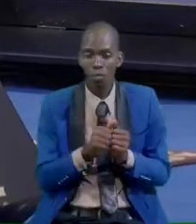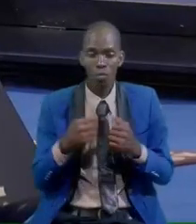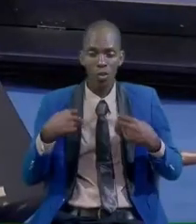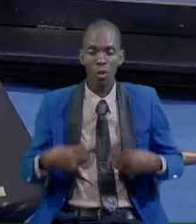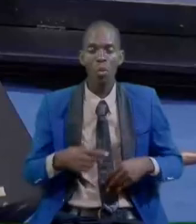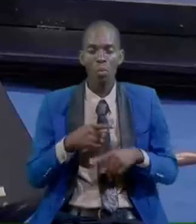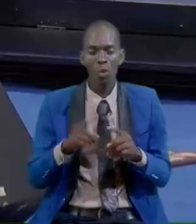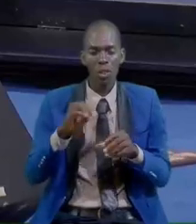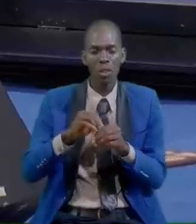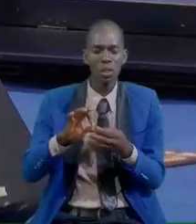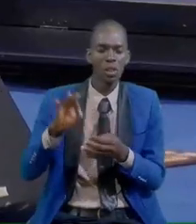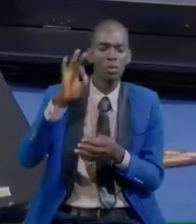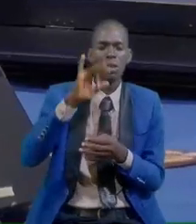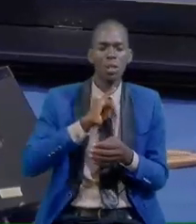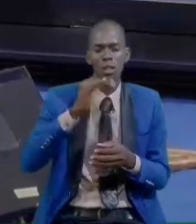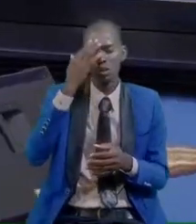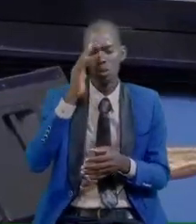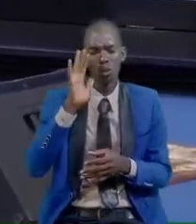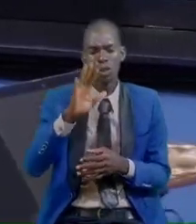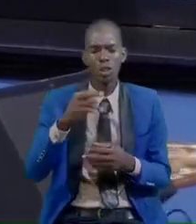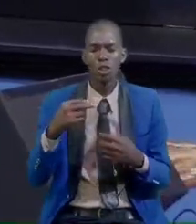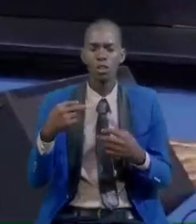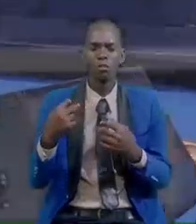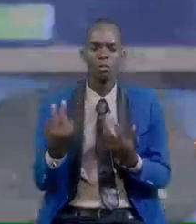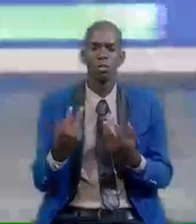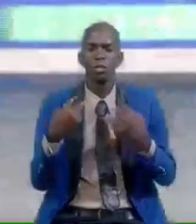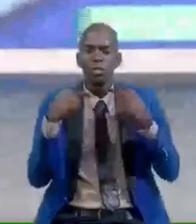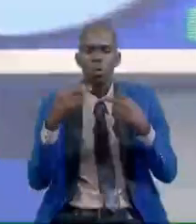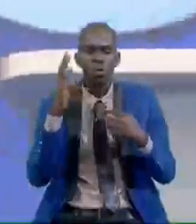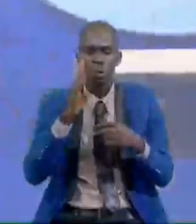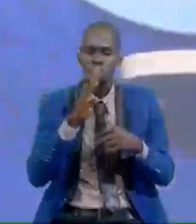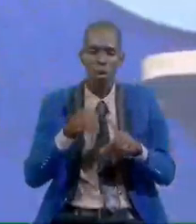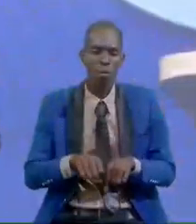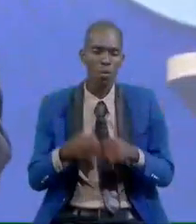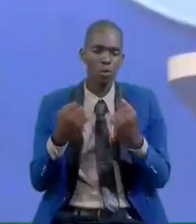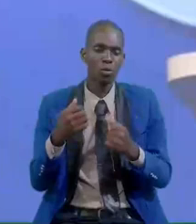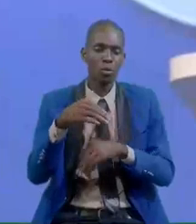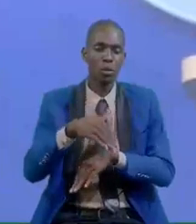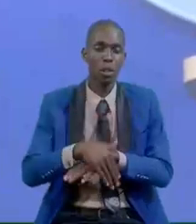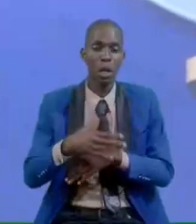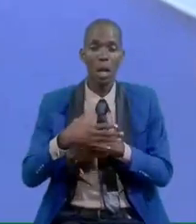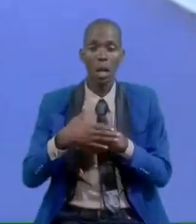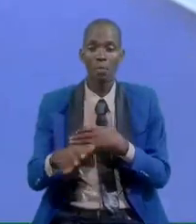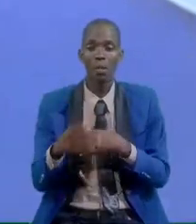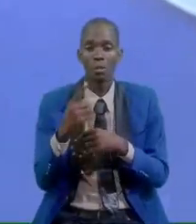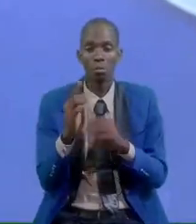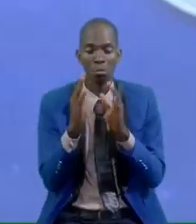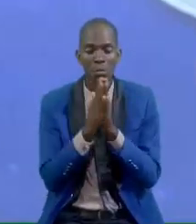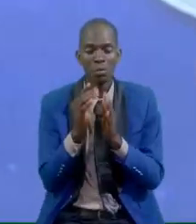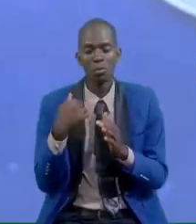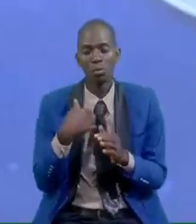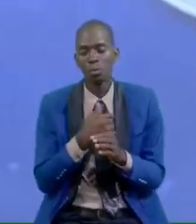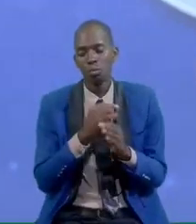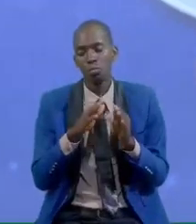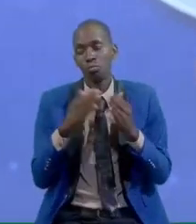jour sera brisé, cette nuit-là. Et nous avons prié, et après la prière, nous avons ouvert nos yeux, et